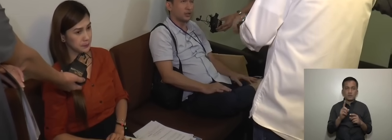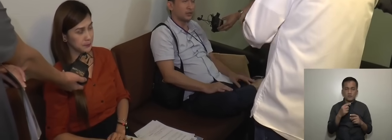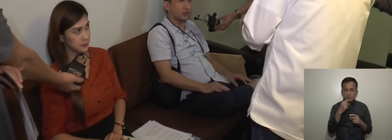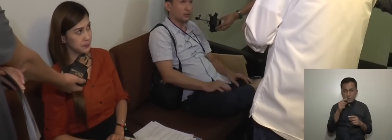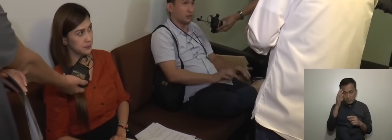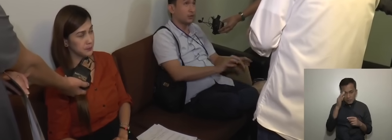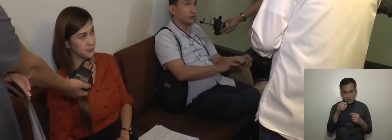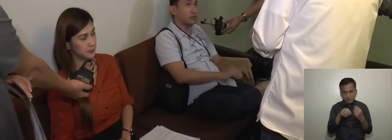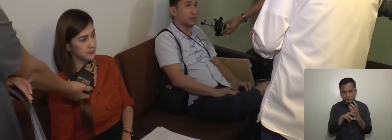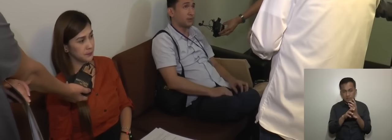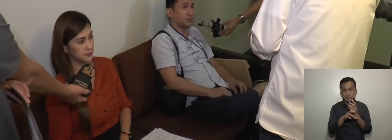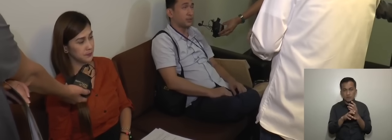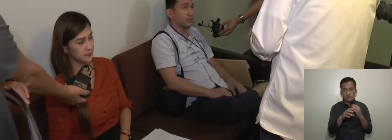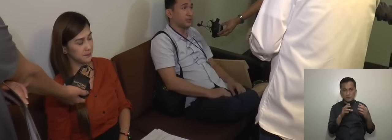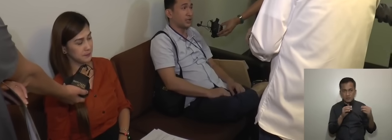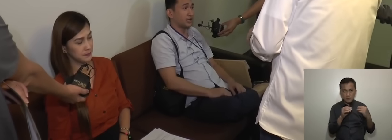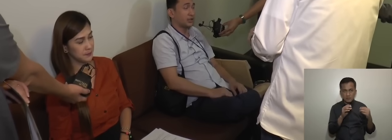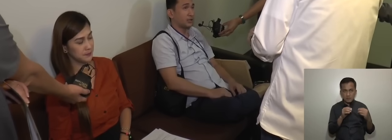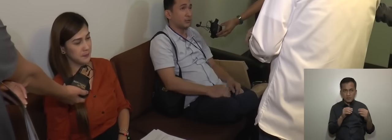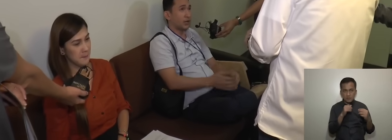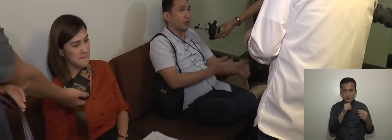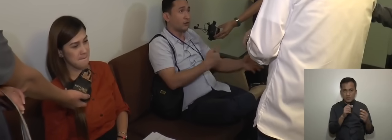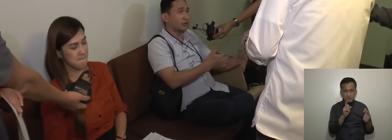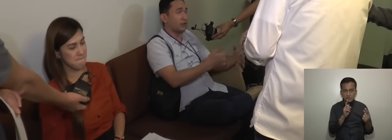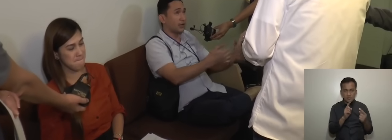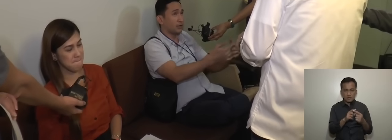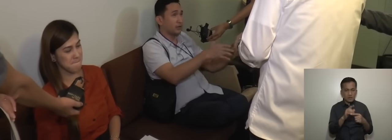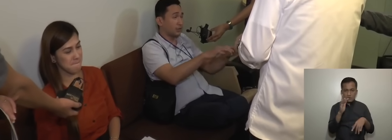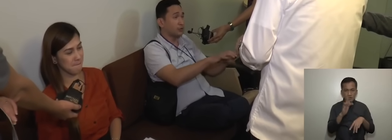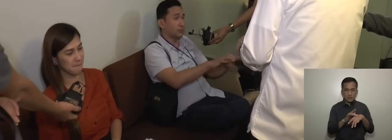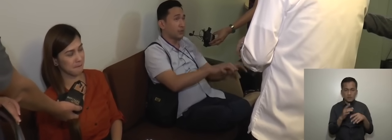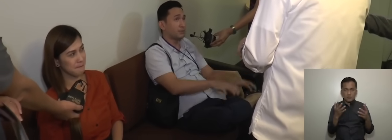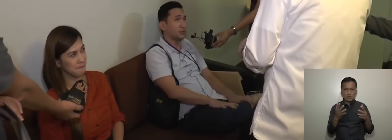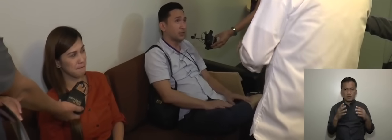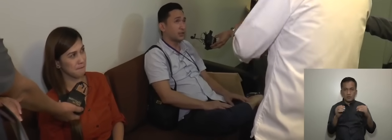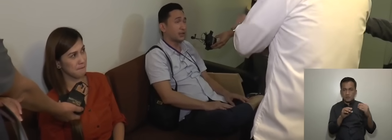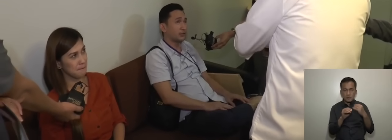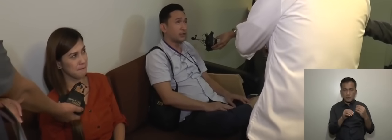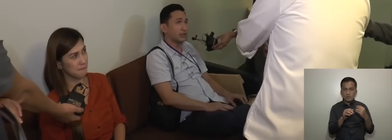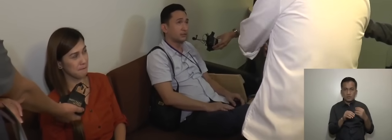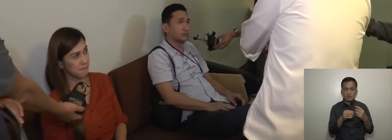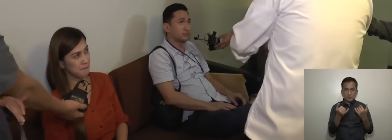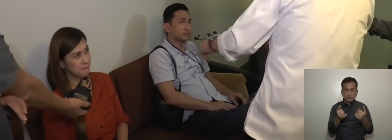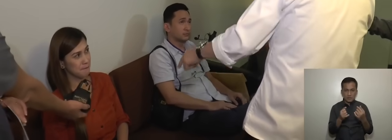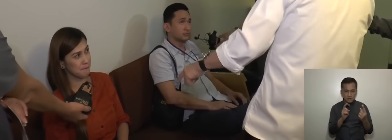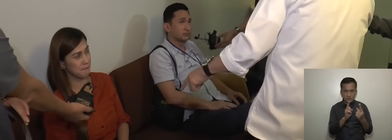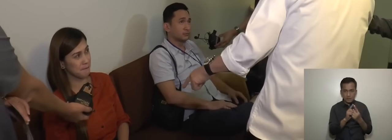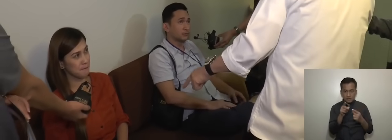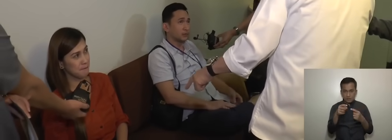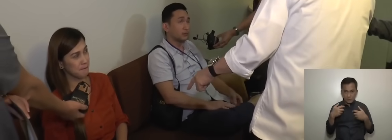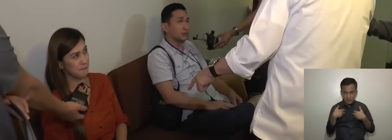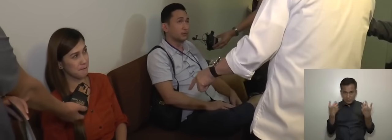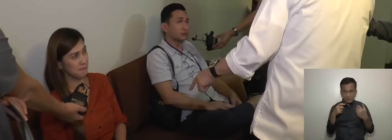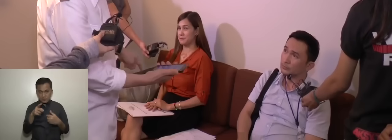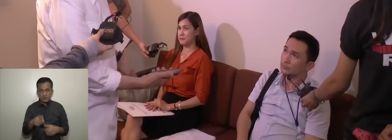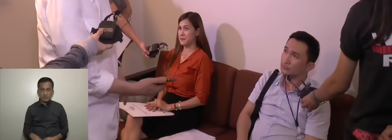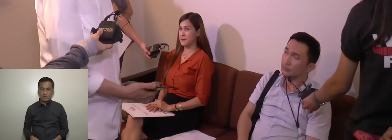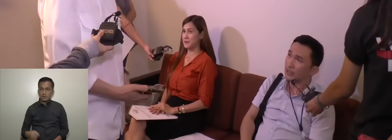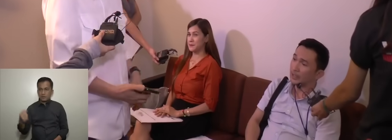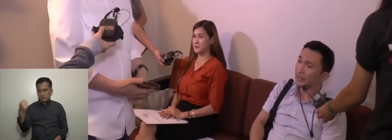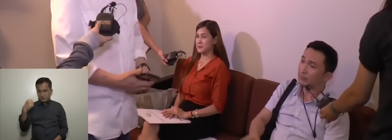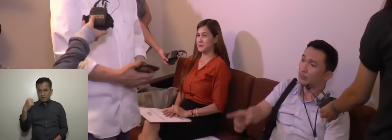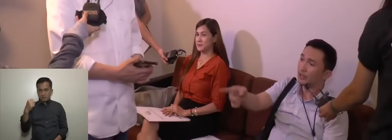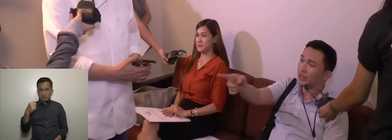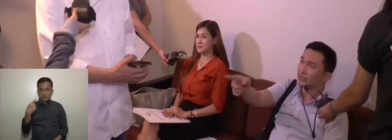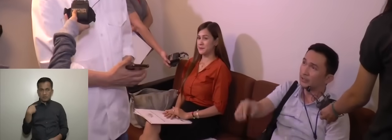mo? Chat lang? Oo, nag-uusap lang po. Hindi mo sila walang contact, walang ano. Nag-uusap lang po, chat ngayon lang. Ngayon, nakipagkita na nagalit ka na. Opo.